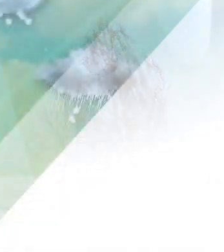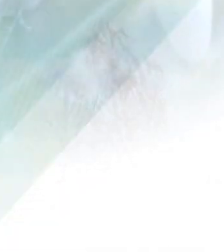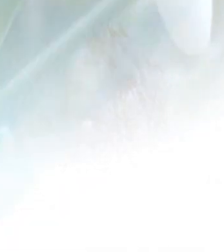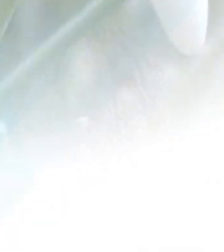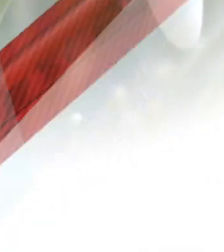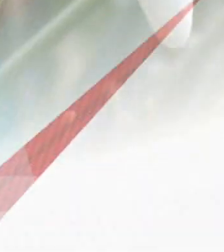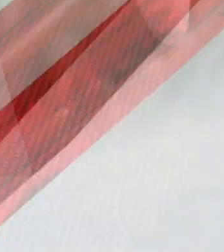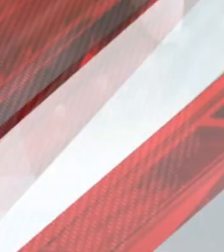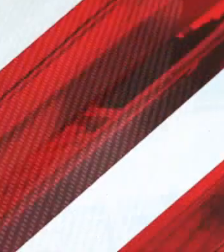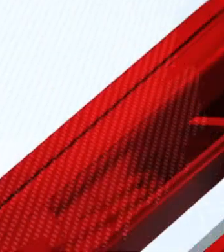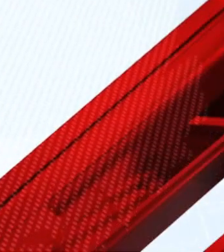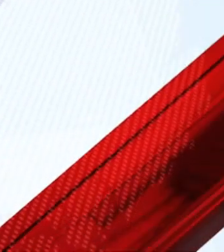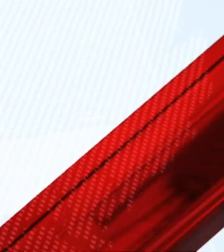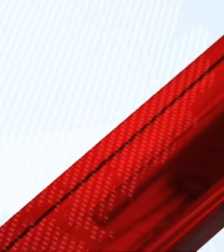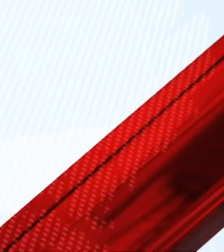секунду.